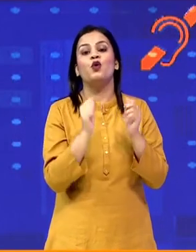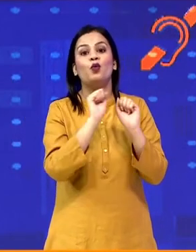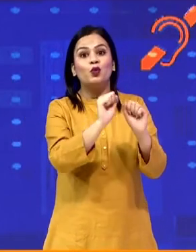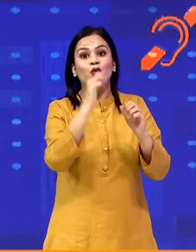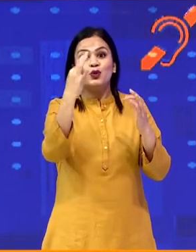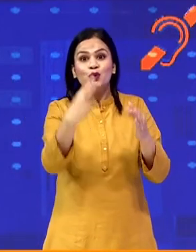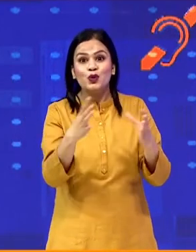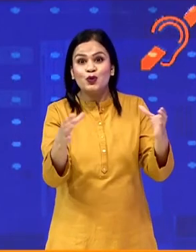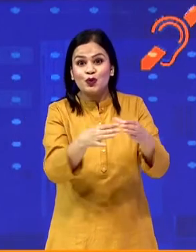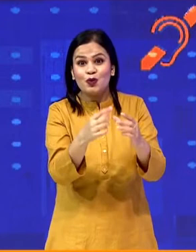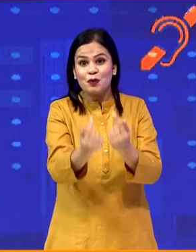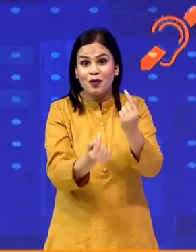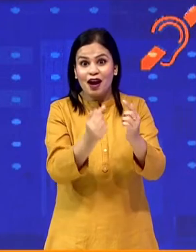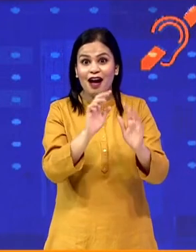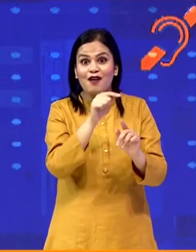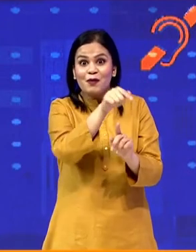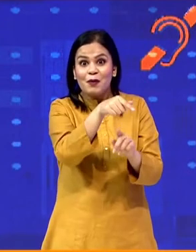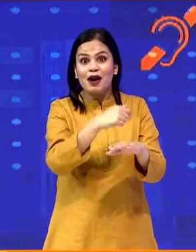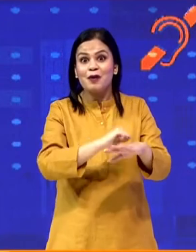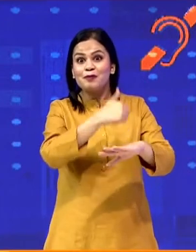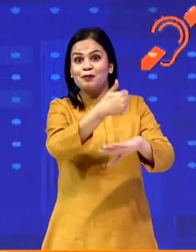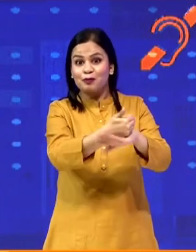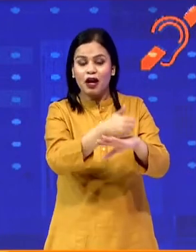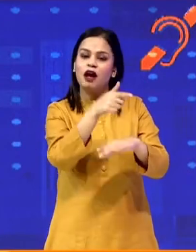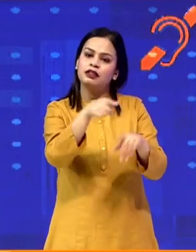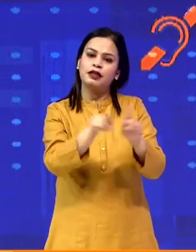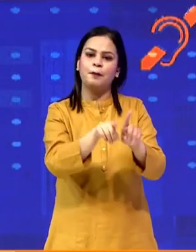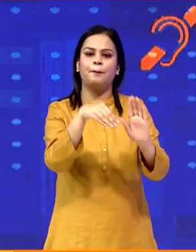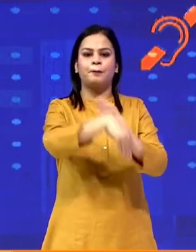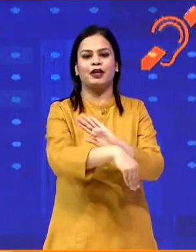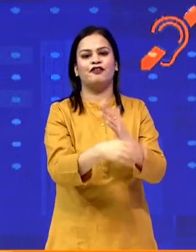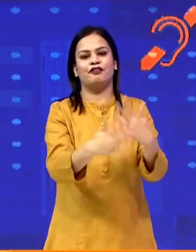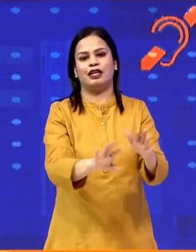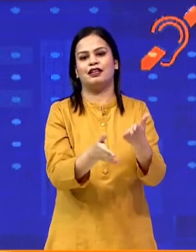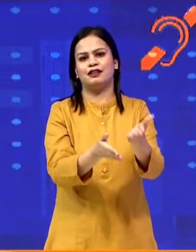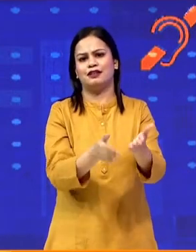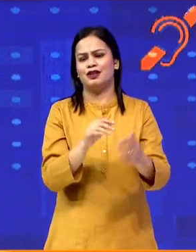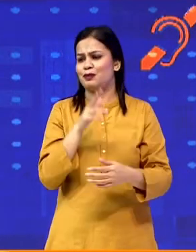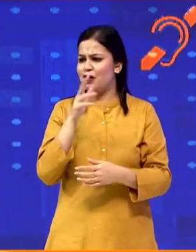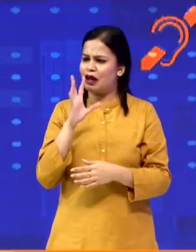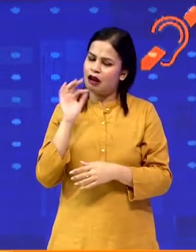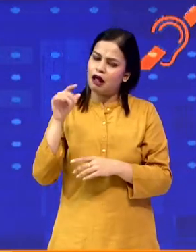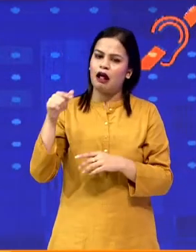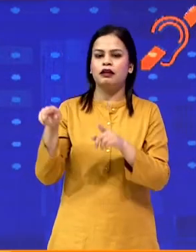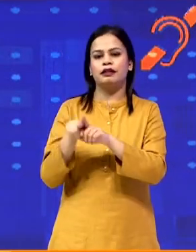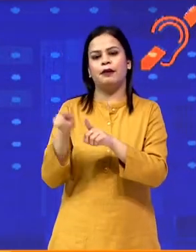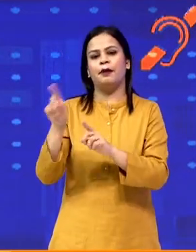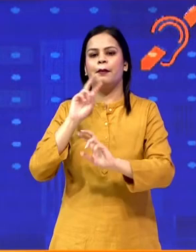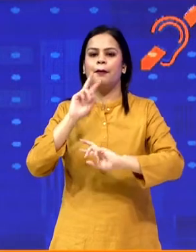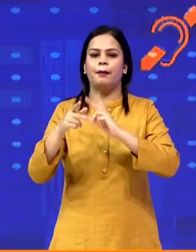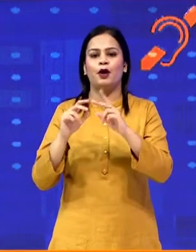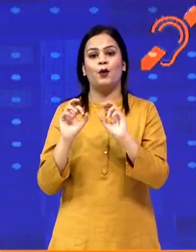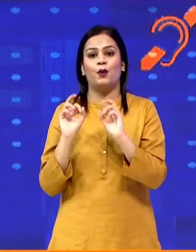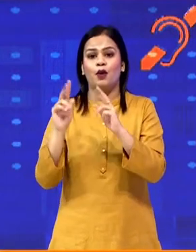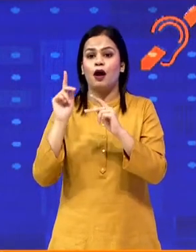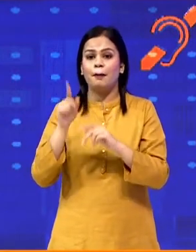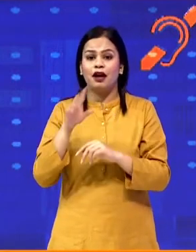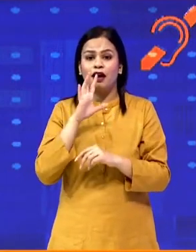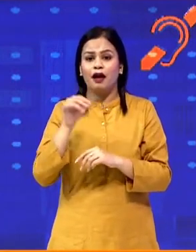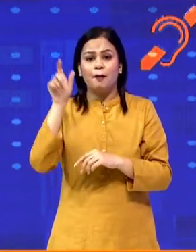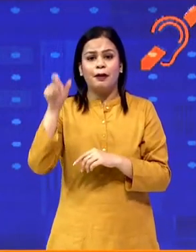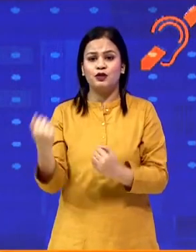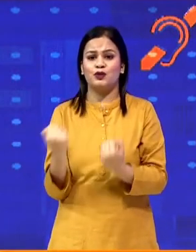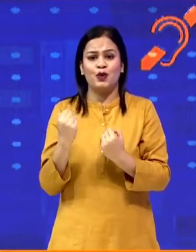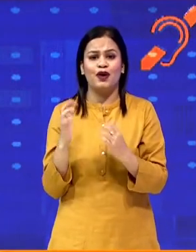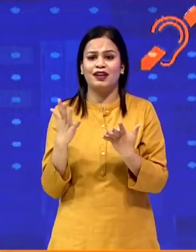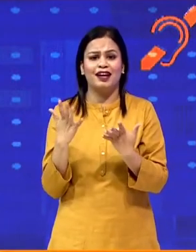कोई डिपॉजिट कर दिया अंदर बैठकर वह भी यही कहते हैं लेकिन री की हड्डी बड़ी कमजोर हो रही थी मेरी पुरी है जब हमारे साथ बैठने हैं वो